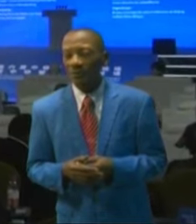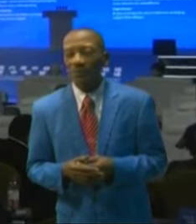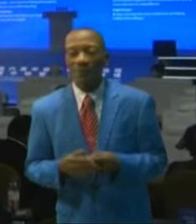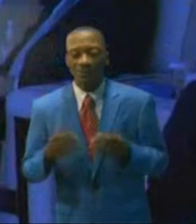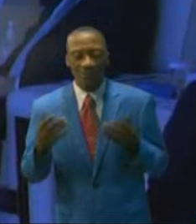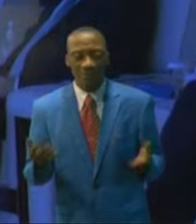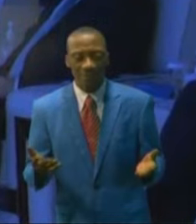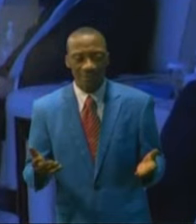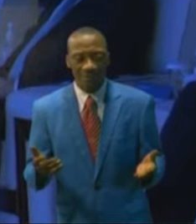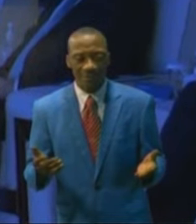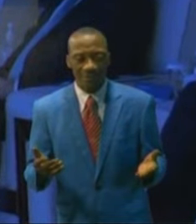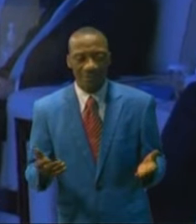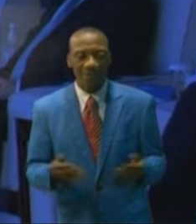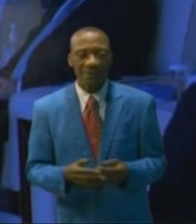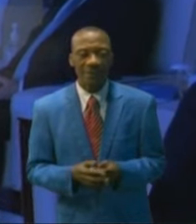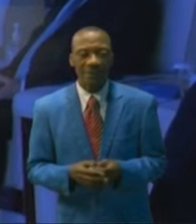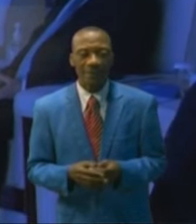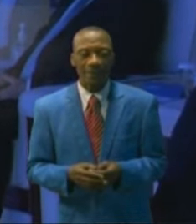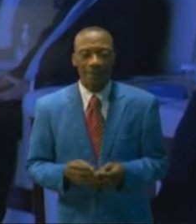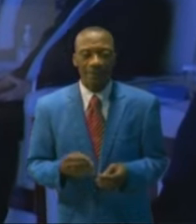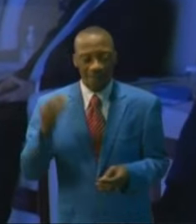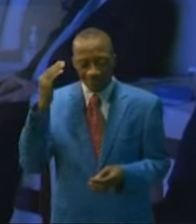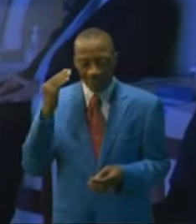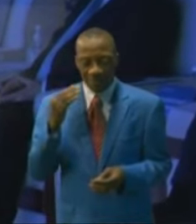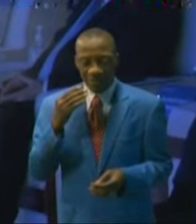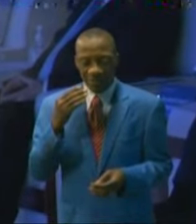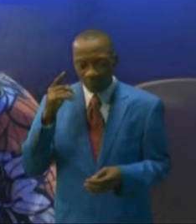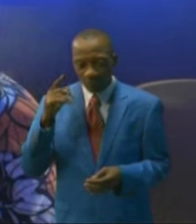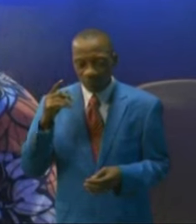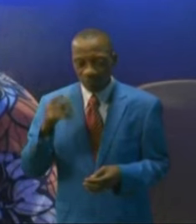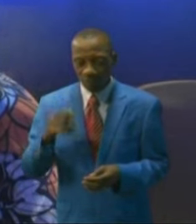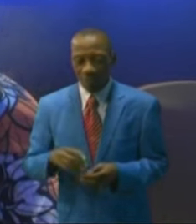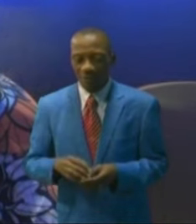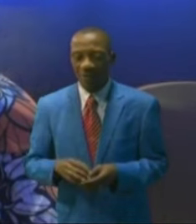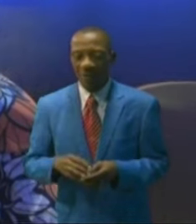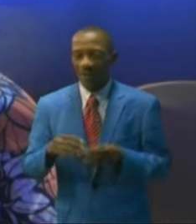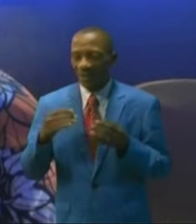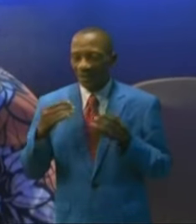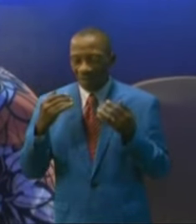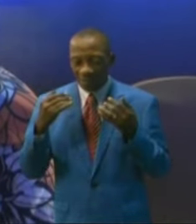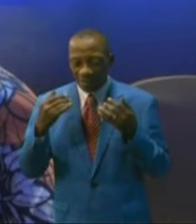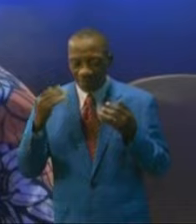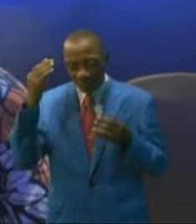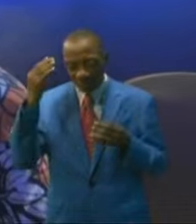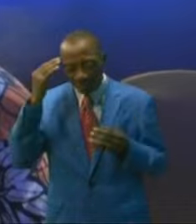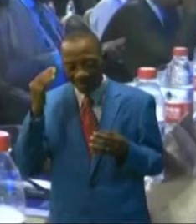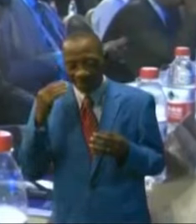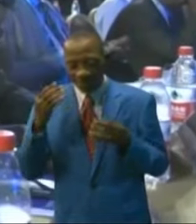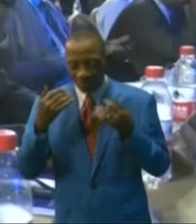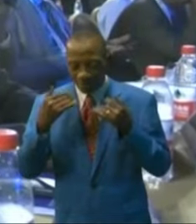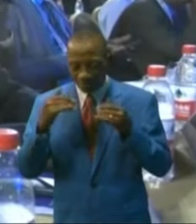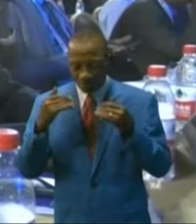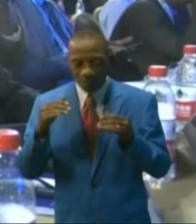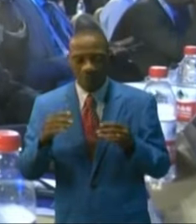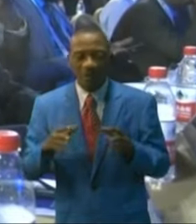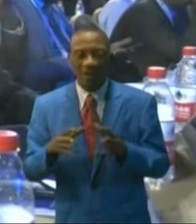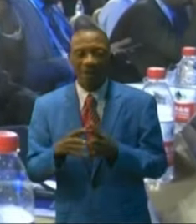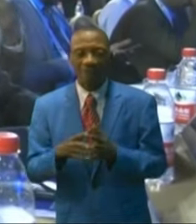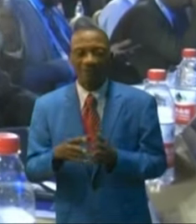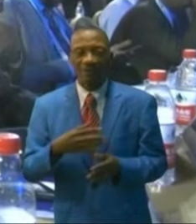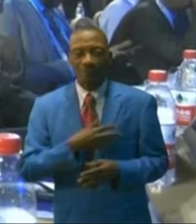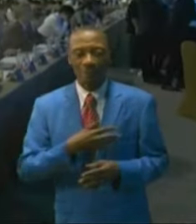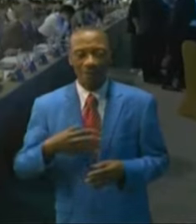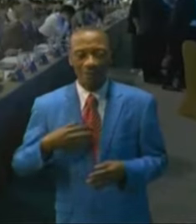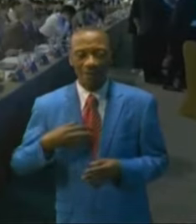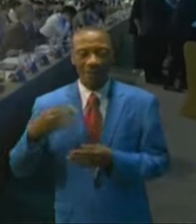congolais Patrick Myayaka Tembui, accompagné de la directrice générale de la RTNC, de délégations